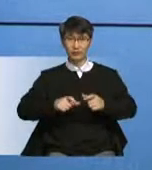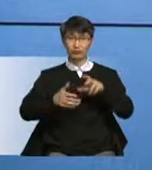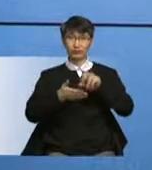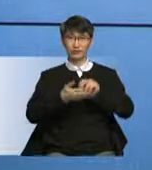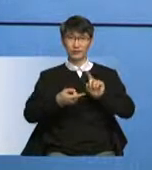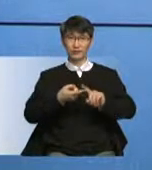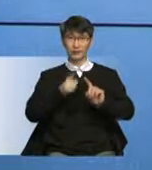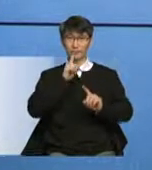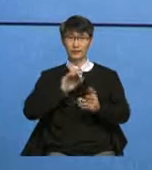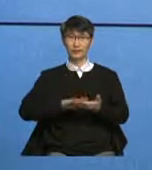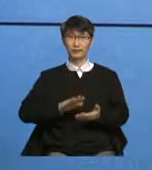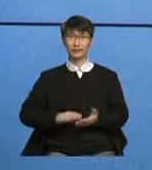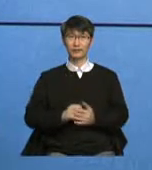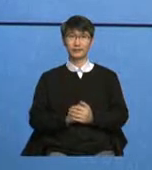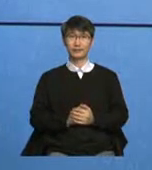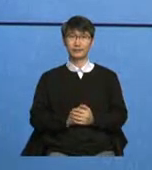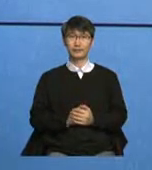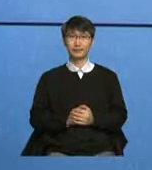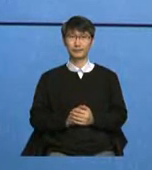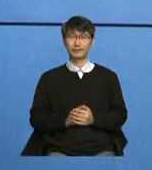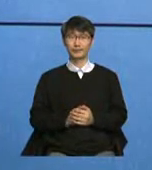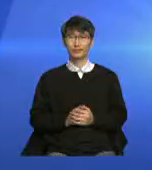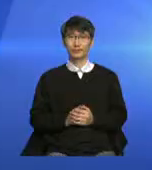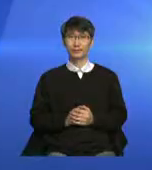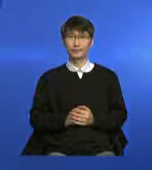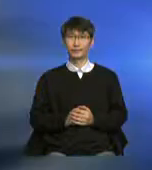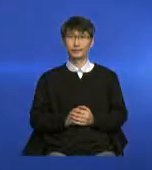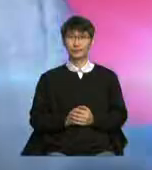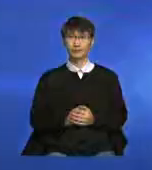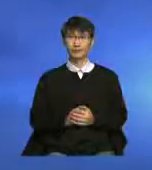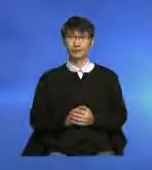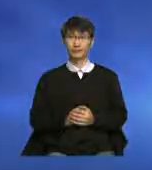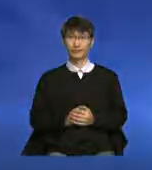대한 입장도 밝혔습니다. 이상범 기자입니다.